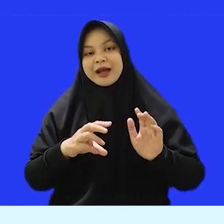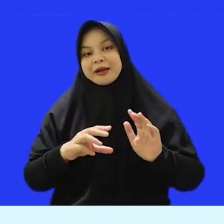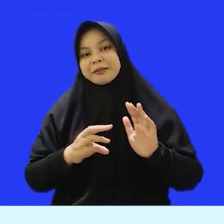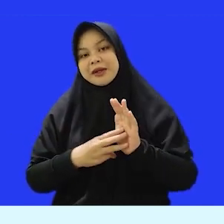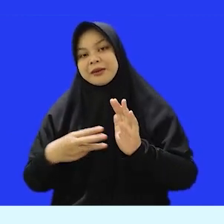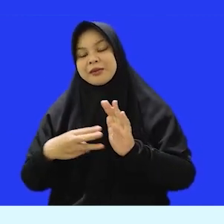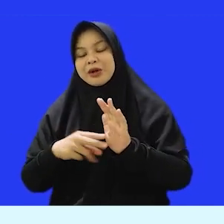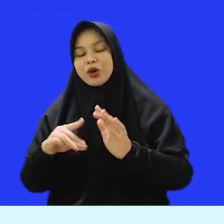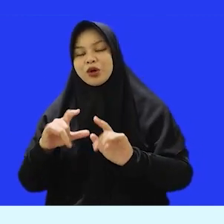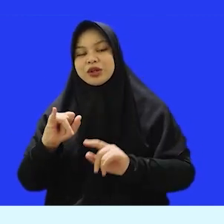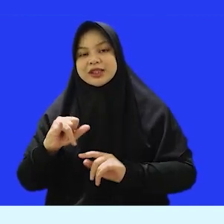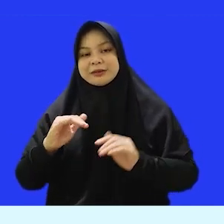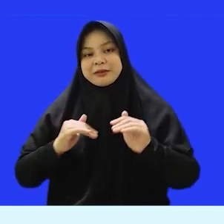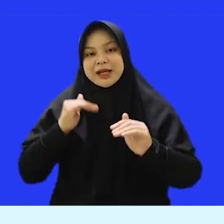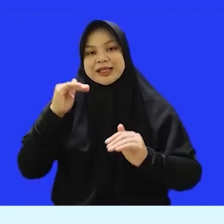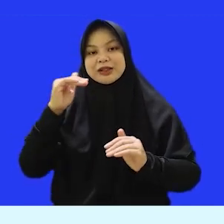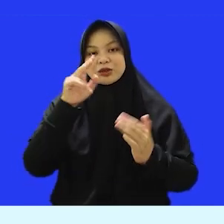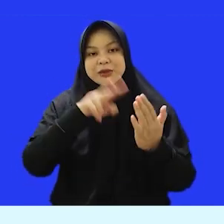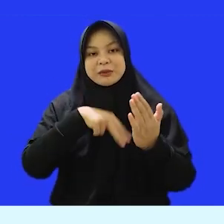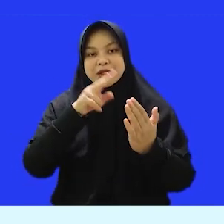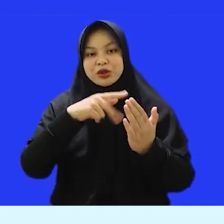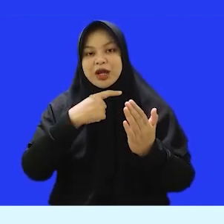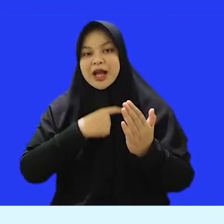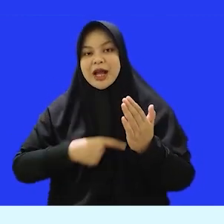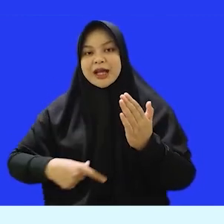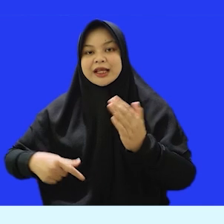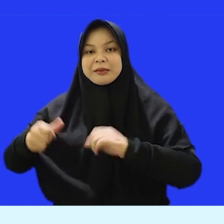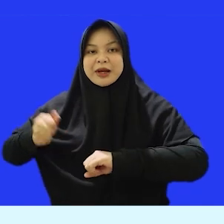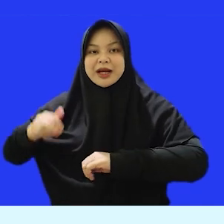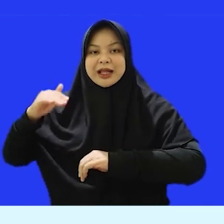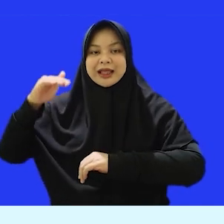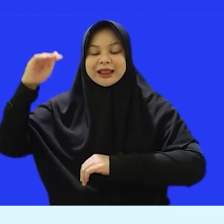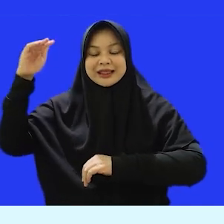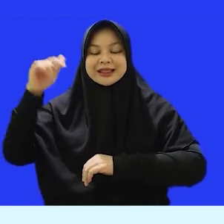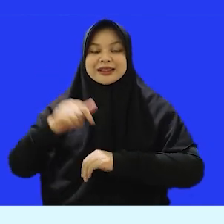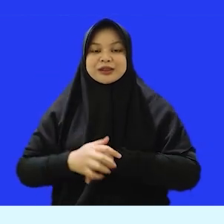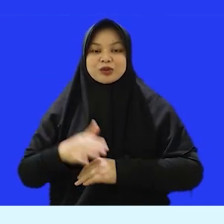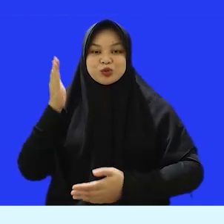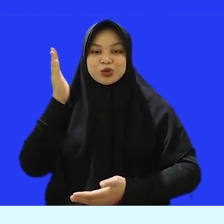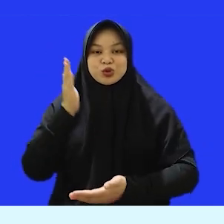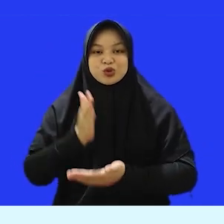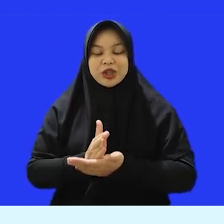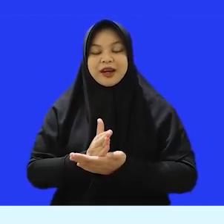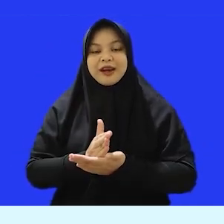pemeriksaan oleh hakim pengadilan tinggi, kemudian putusan banding.